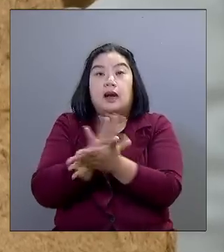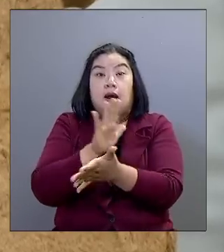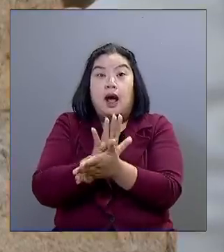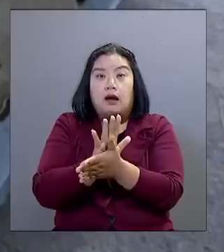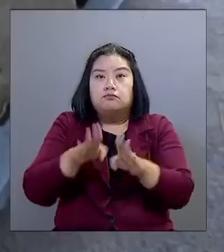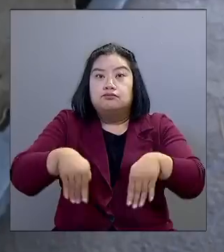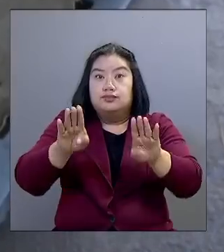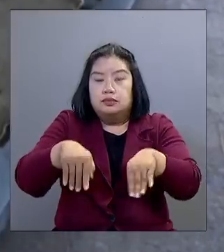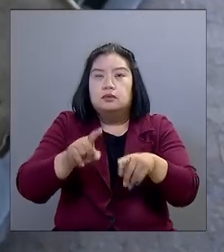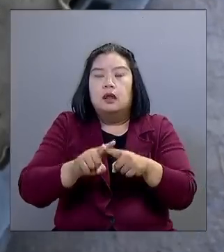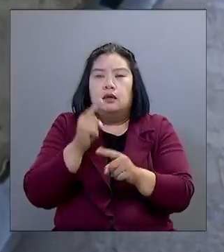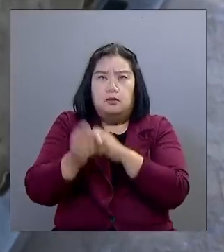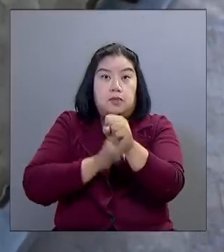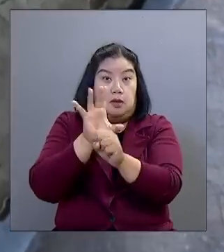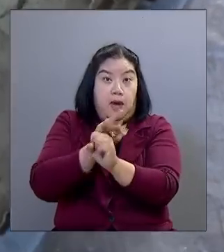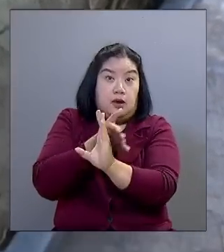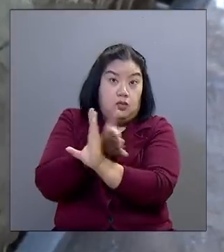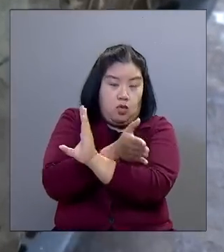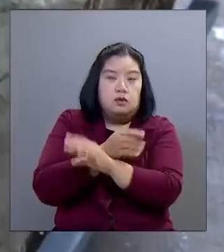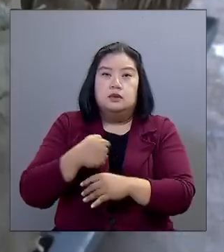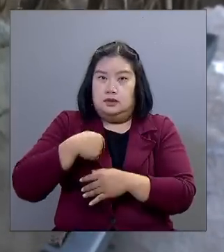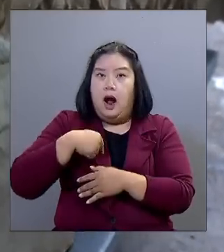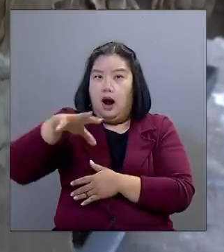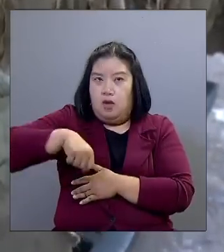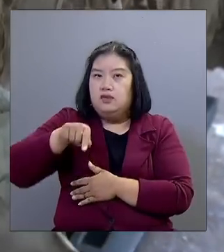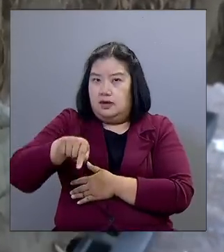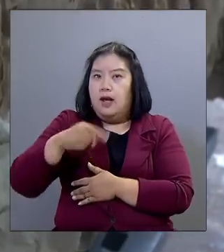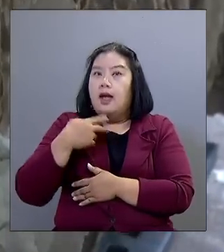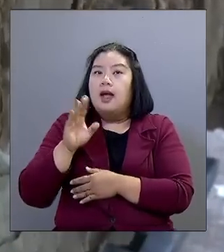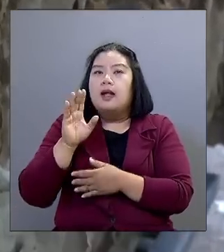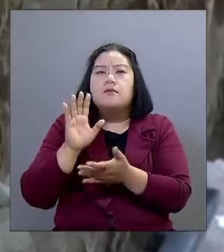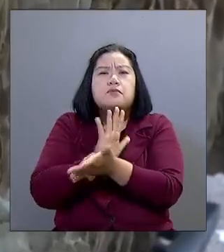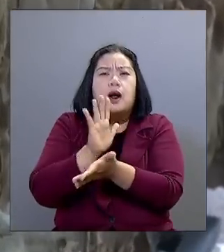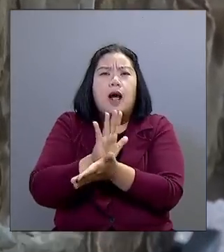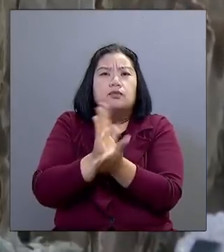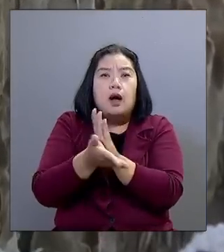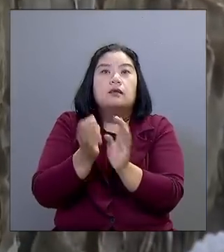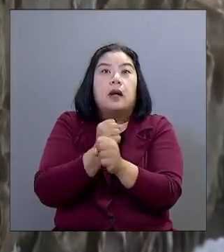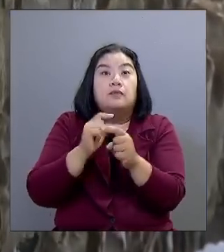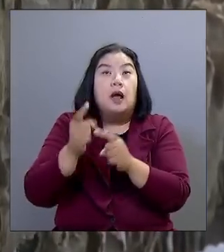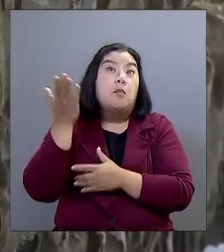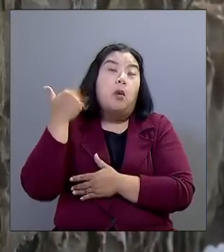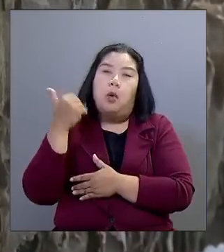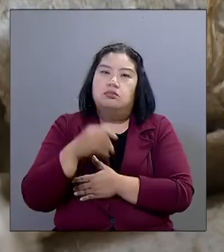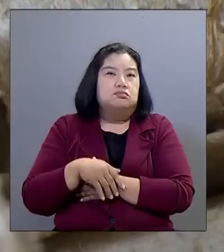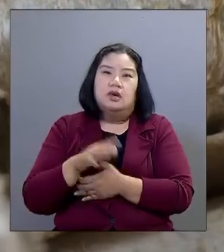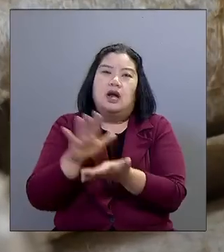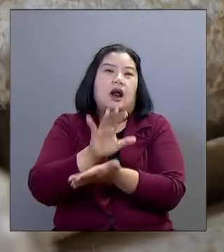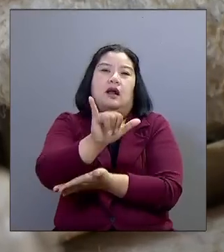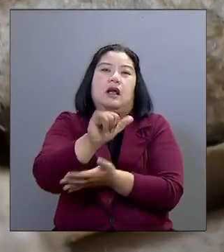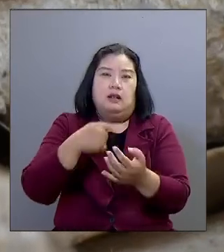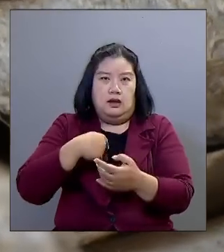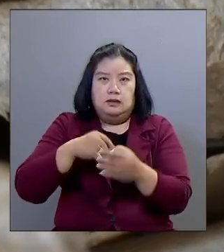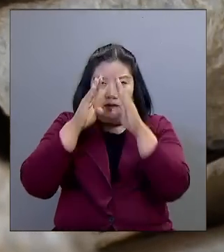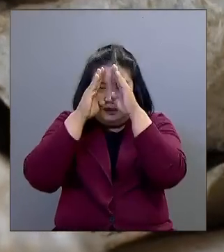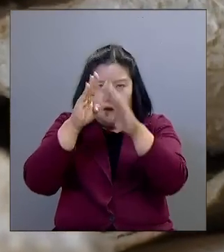ไปเมื่อ8ปีที่แล้วค่ะนุ๊กเอาฟางข้าวมาผลิตเป็นเยื่อกระดาษซึ่งณตอนนั้นมันยังไม่เป็นเยื่อกระดาษแต่ความตั้งใจของเราคือเ